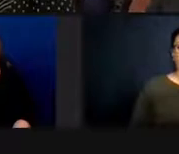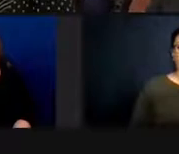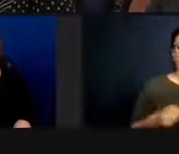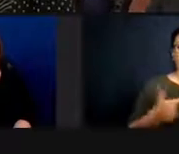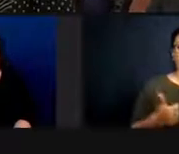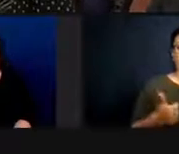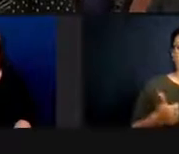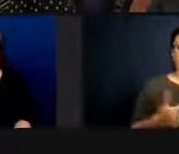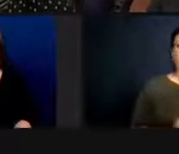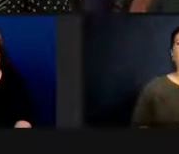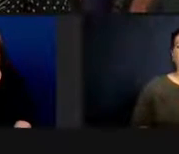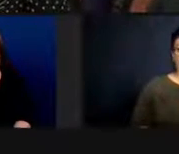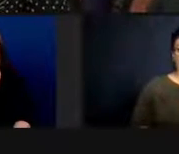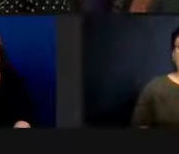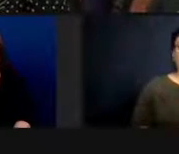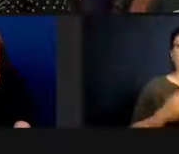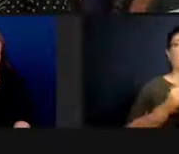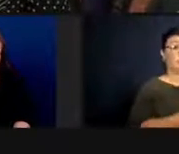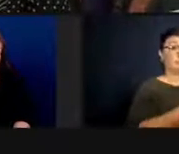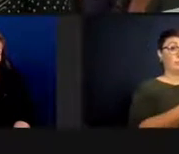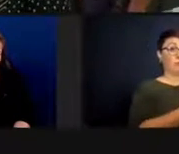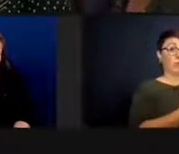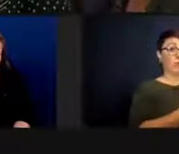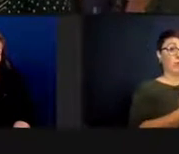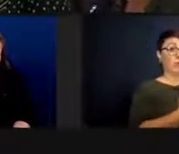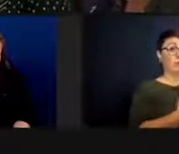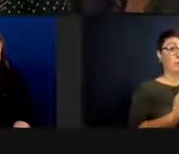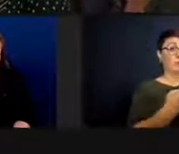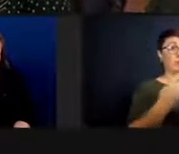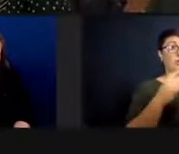I'd like to start with Board Member Joe Marshall, please.